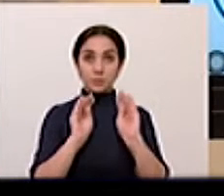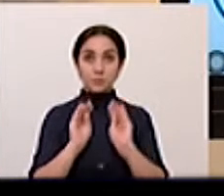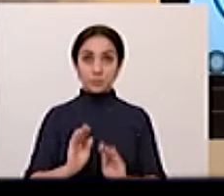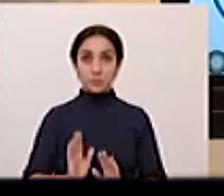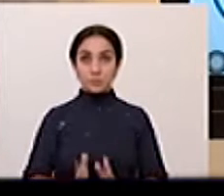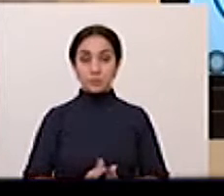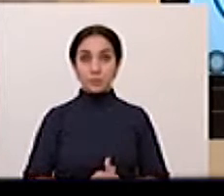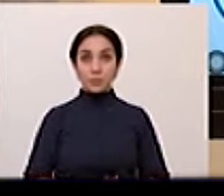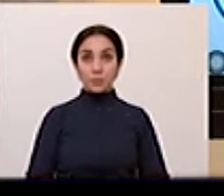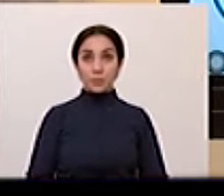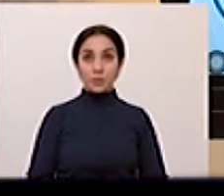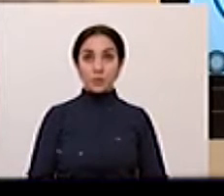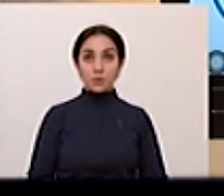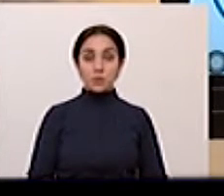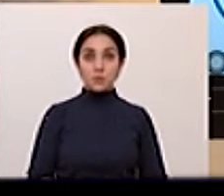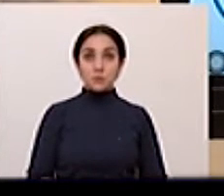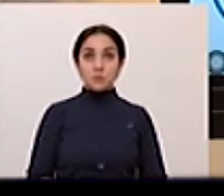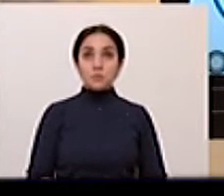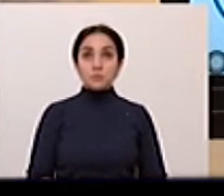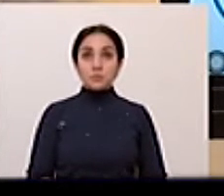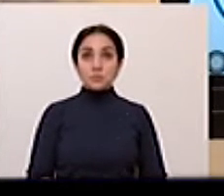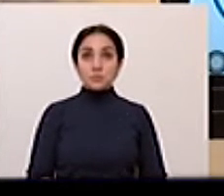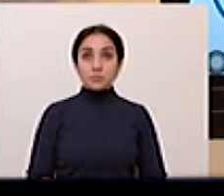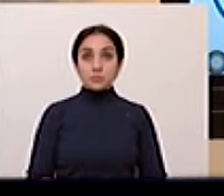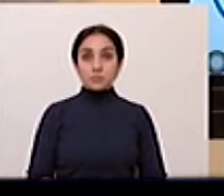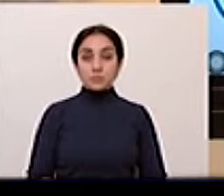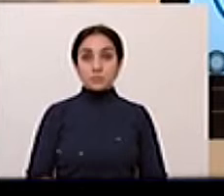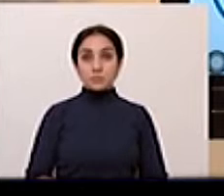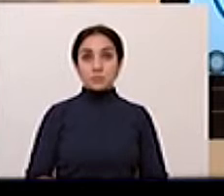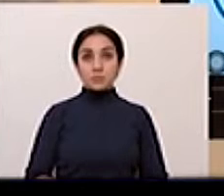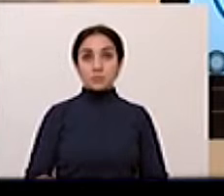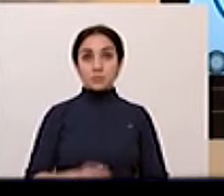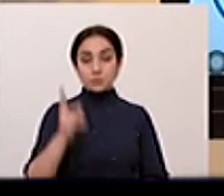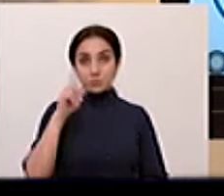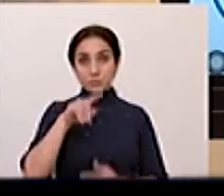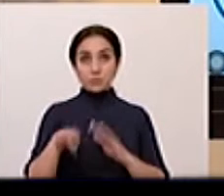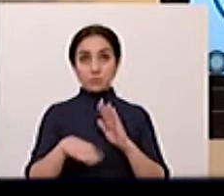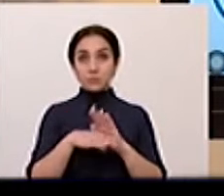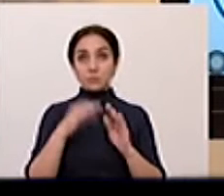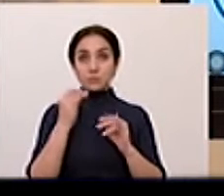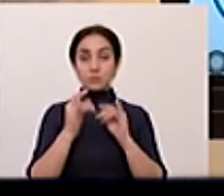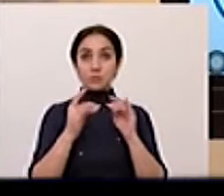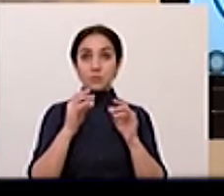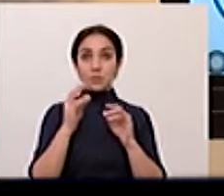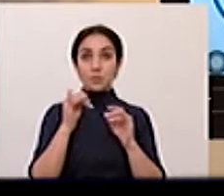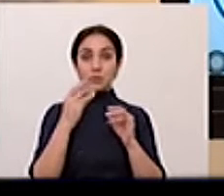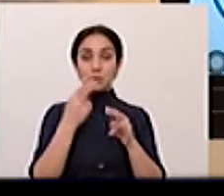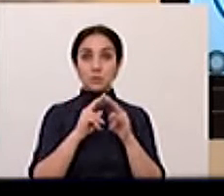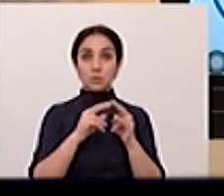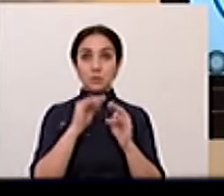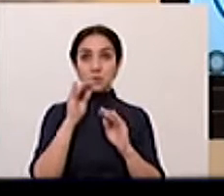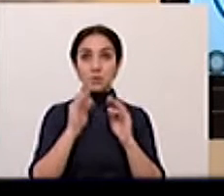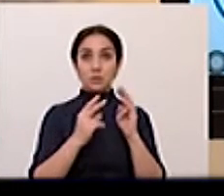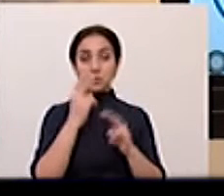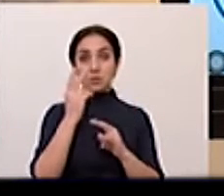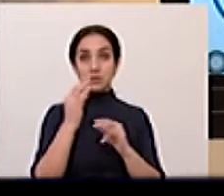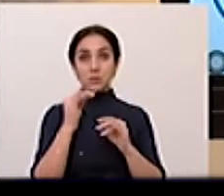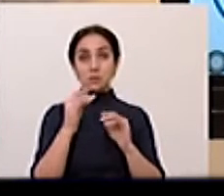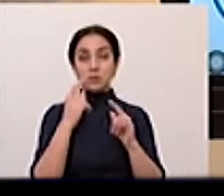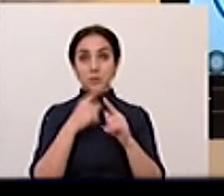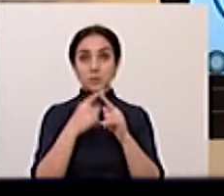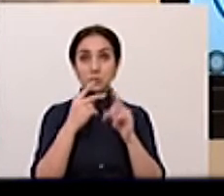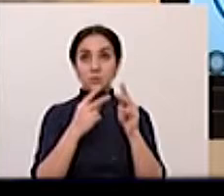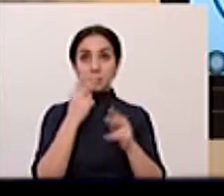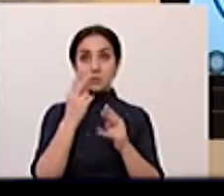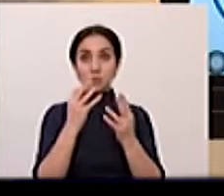chiqamiz. Demak, integral ostidagi ifodamizni kvadrat darajaga oshirsak, x ning kvadrati